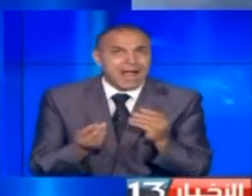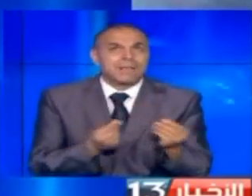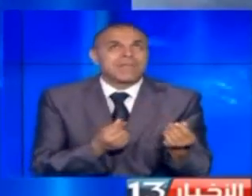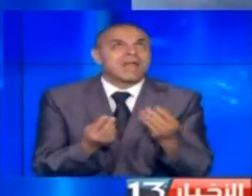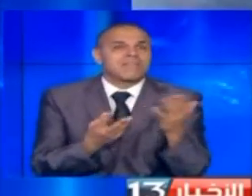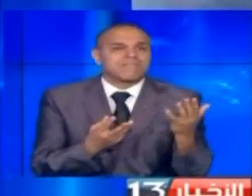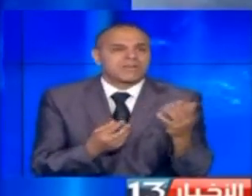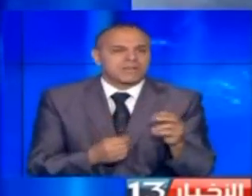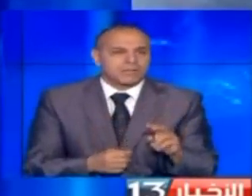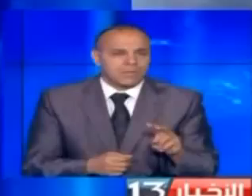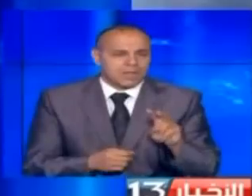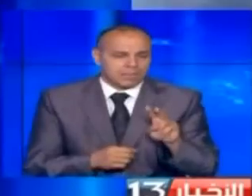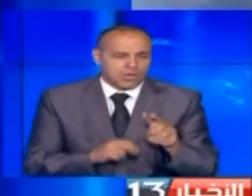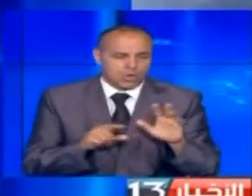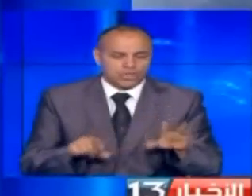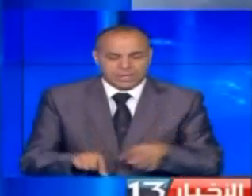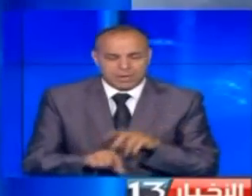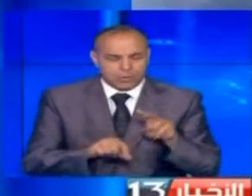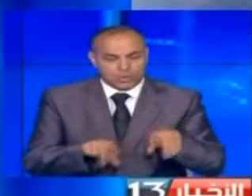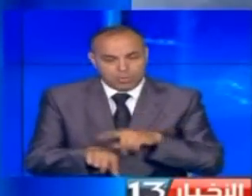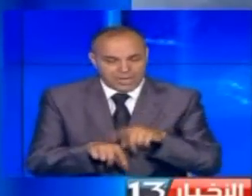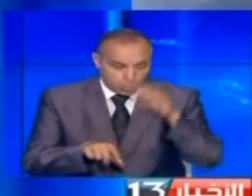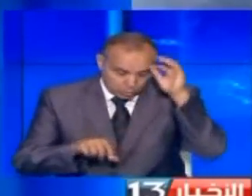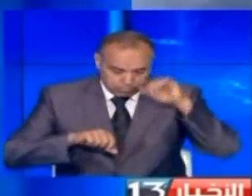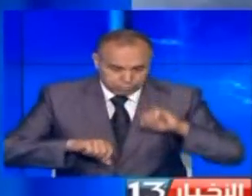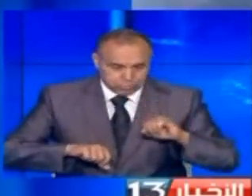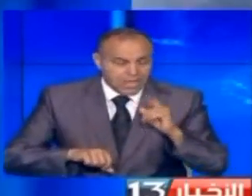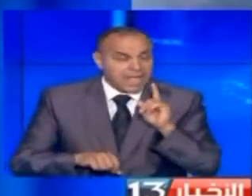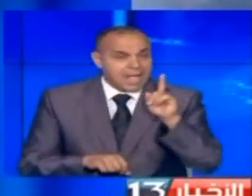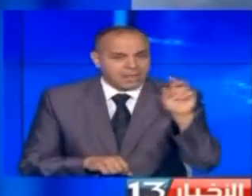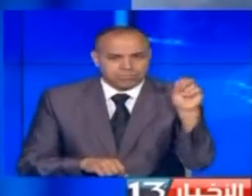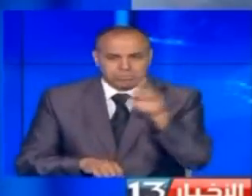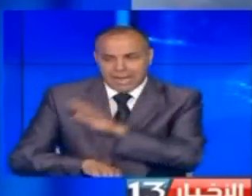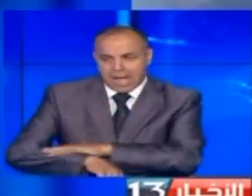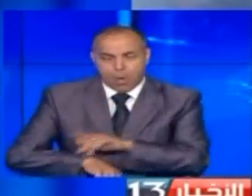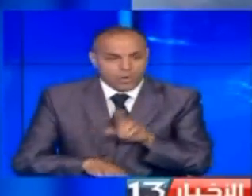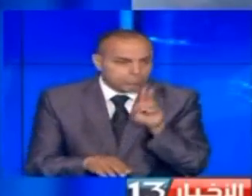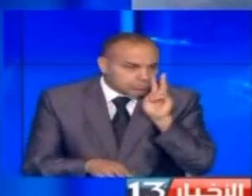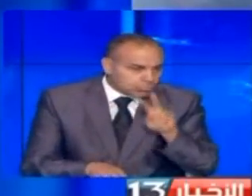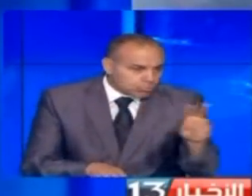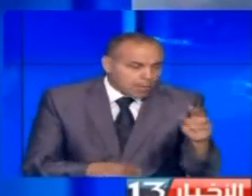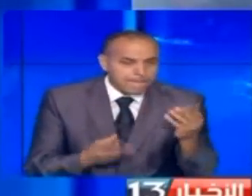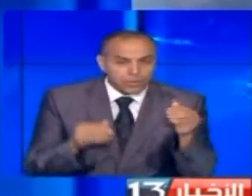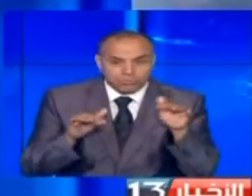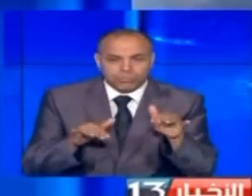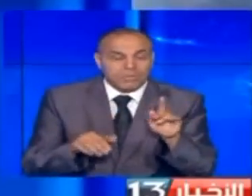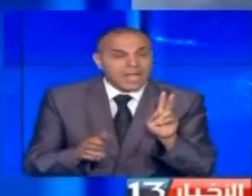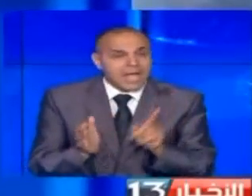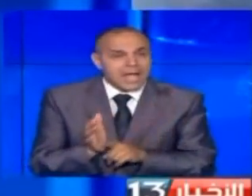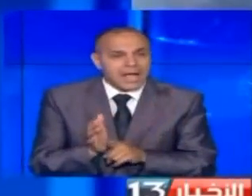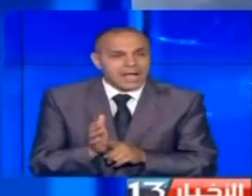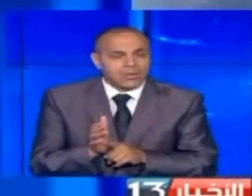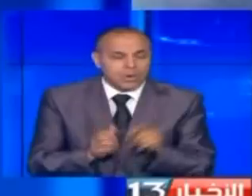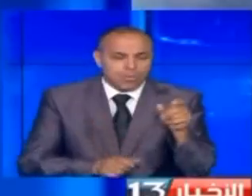ب 28 بلدية بإقليم تونس الكبرى، ورغم زيارات الأعوان الميدانية المكثفة، أكد عدد